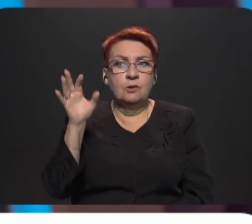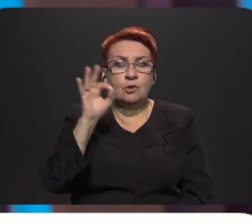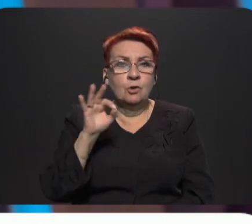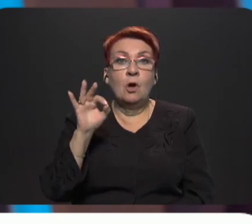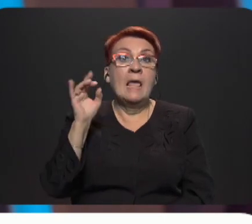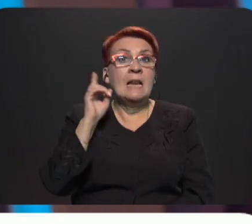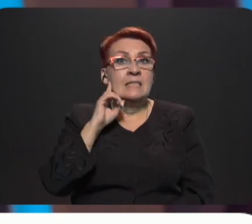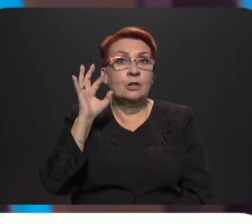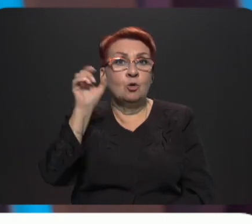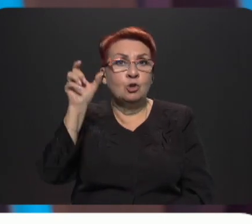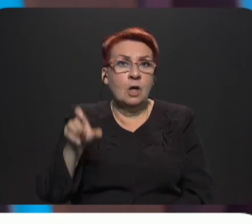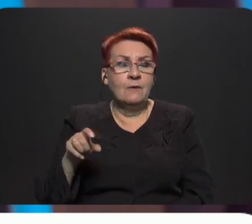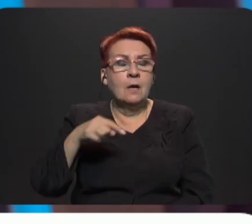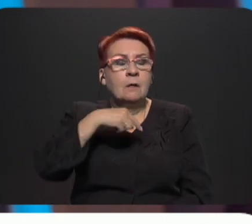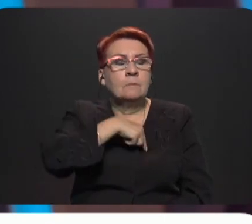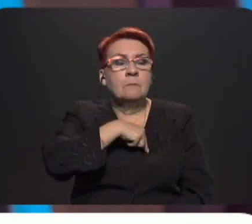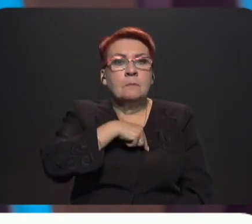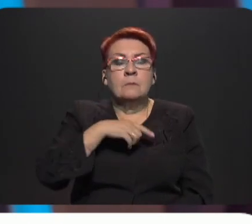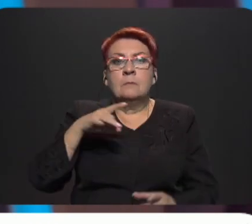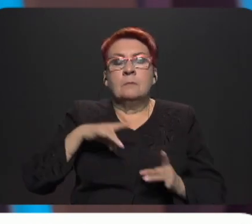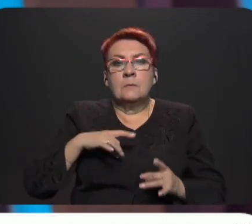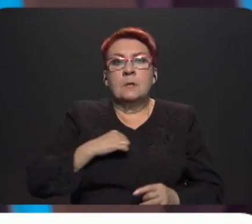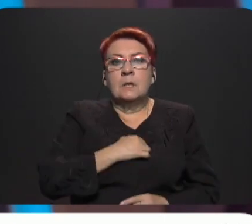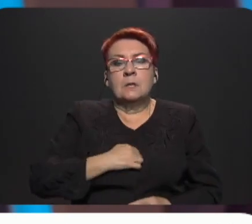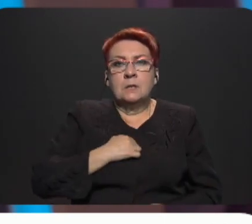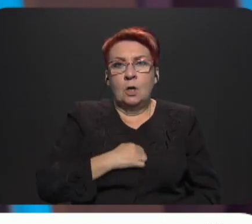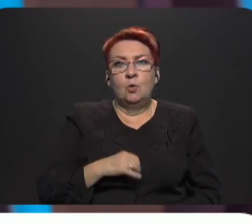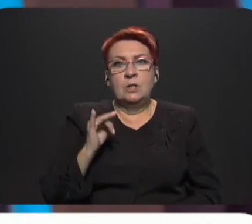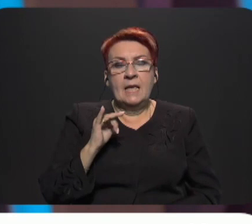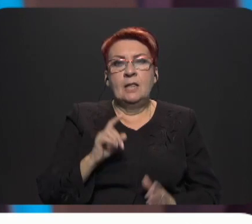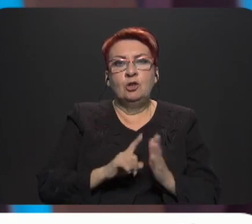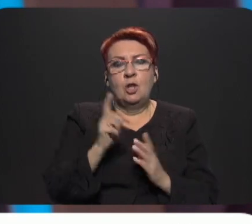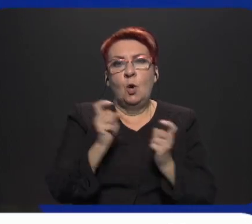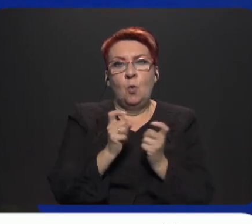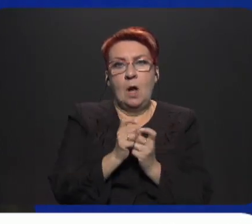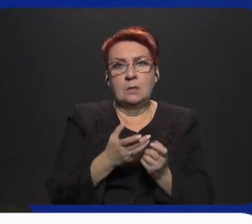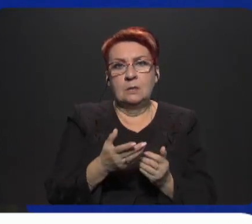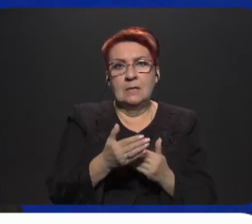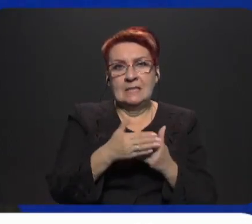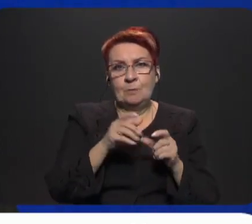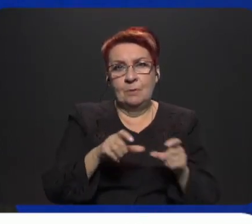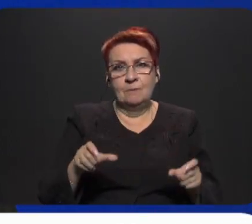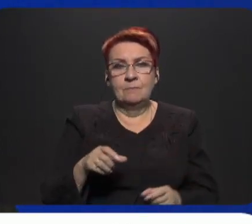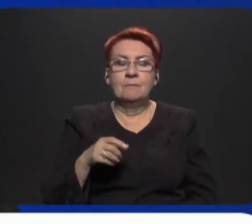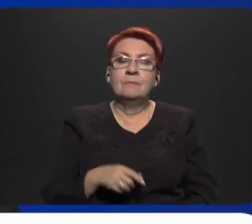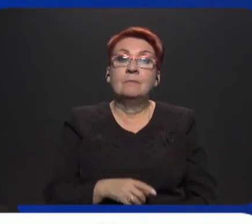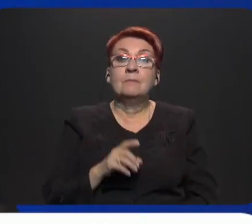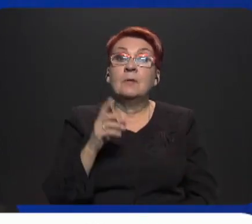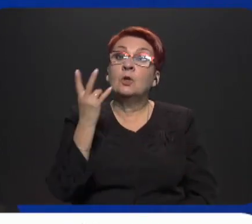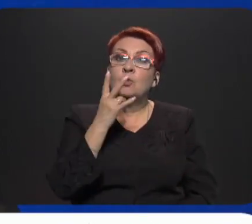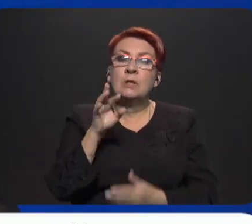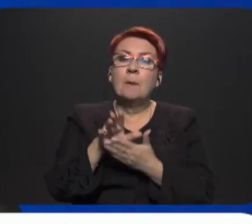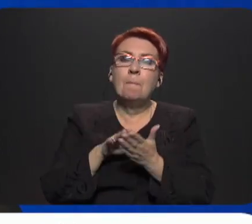что-нибудь о нем, завожусь. Все внутри дергается, злюсь и ругаюсь с ближними. Надо простить.